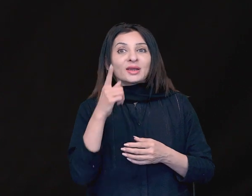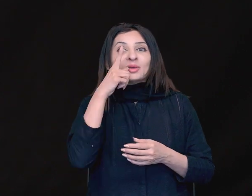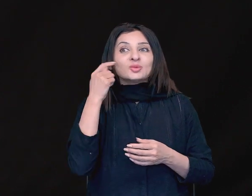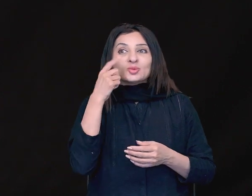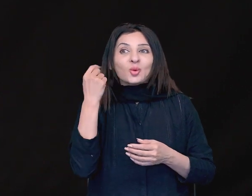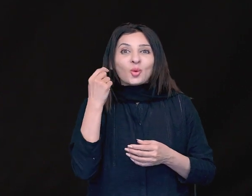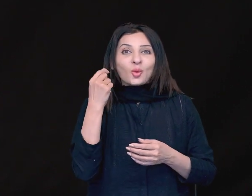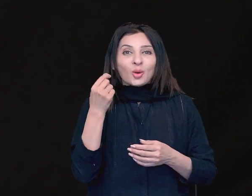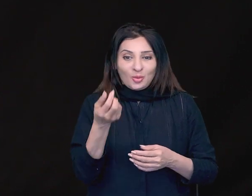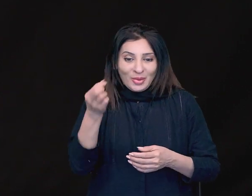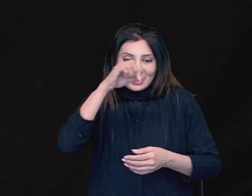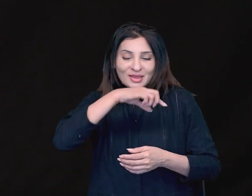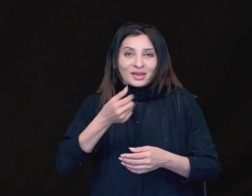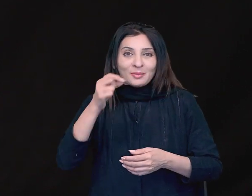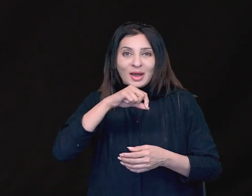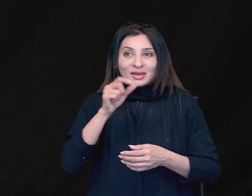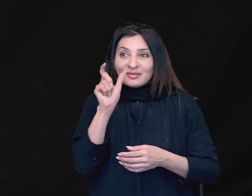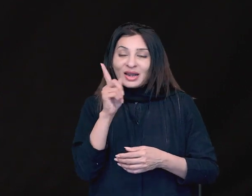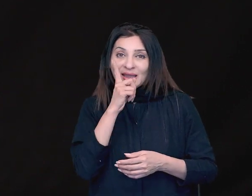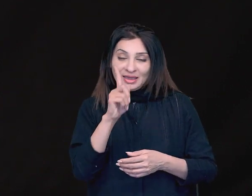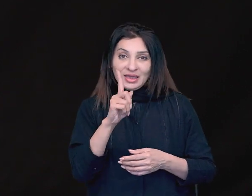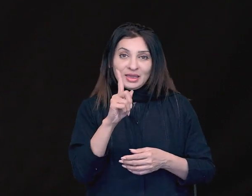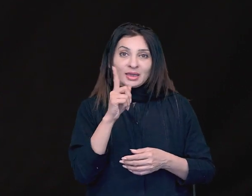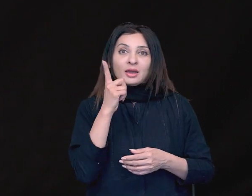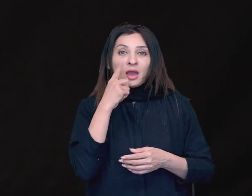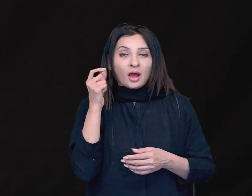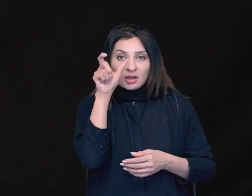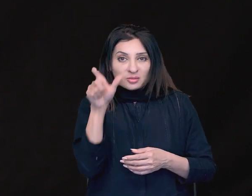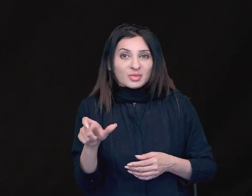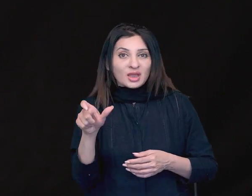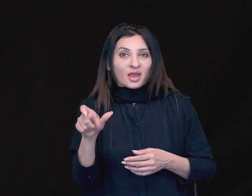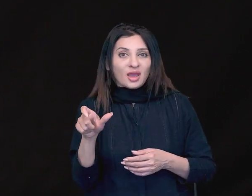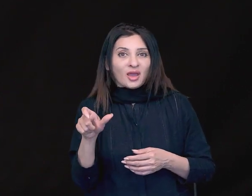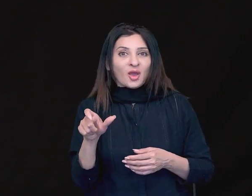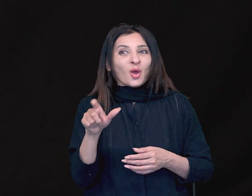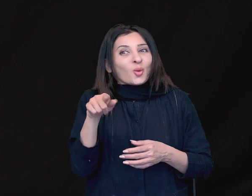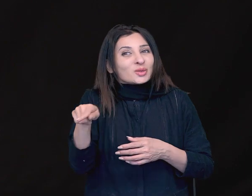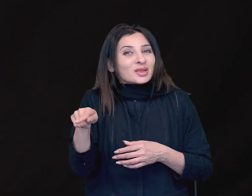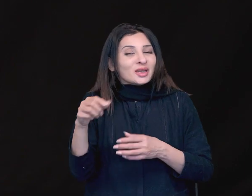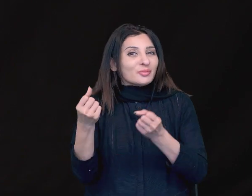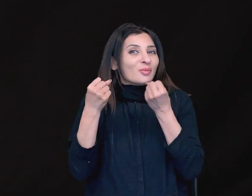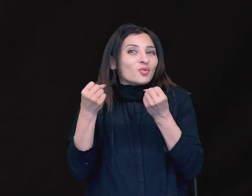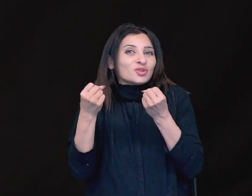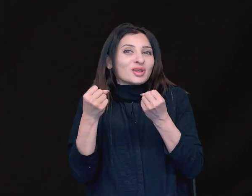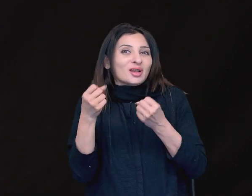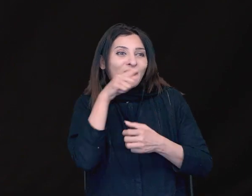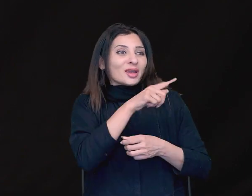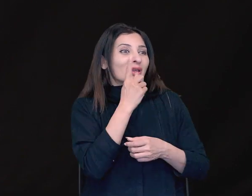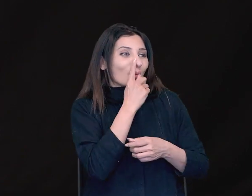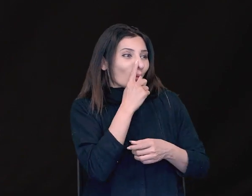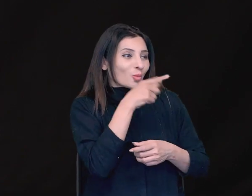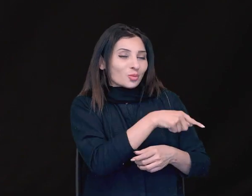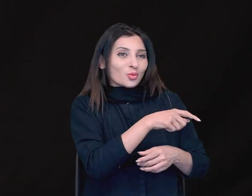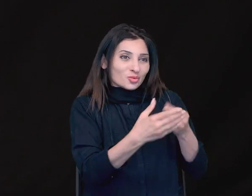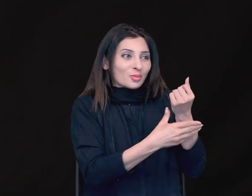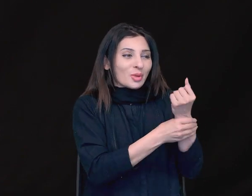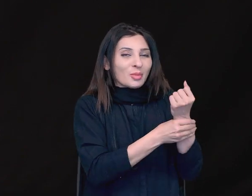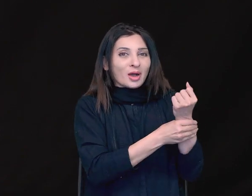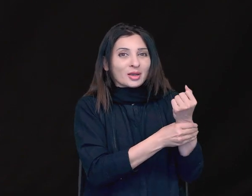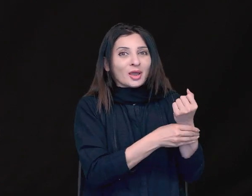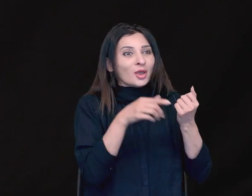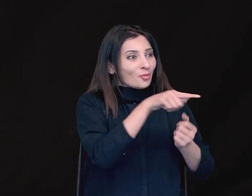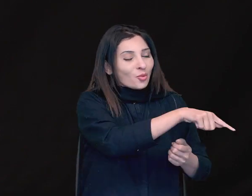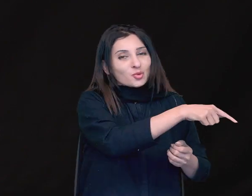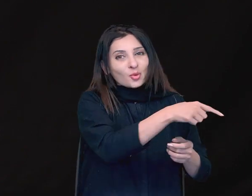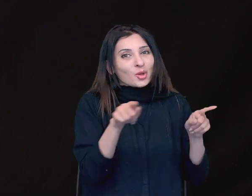अपनी माँ को, बहन को, बीवी को हॉस्पिटल लेके आता है तो उसकी दिहाड़ी चली जाती है, सारी फैमिली सफ़र करती है। लोग लेट